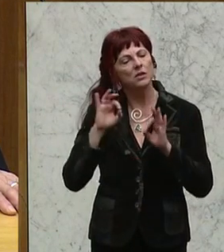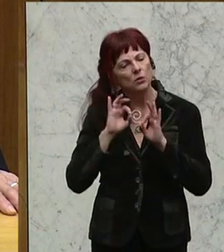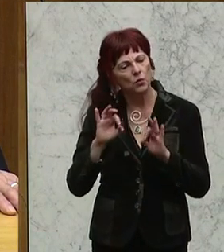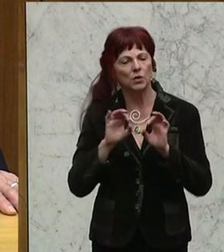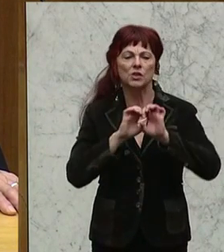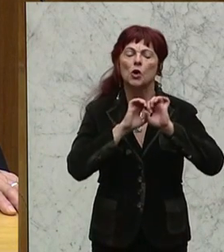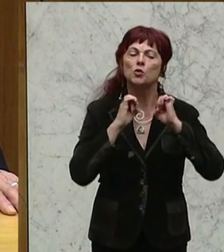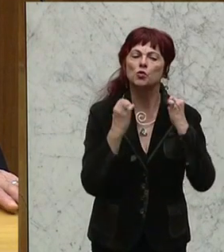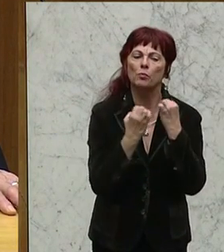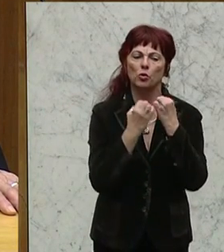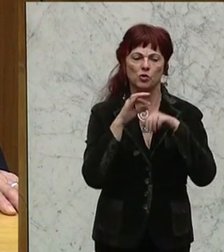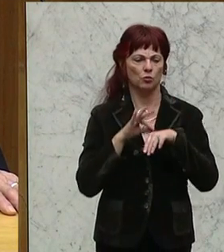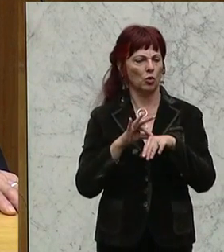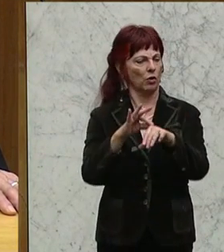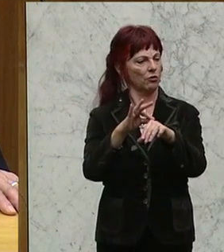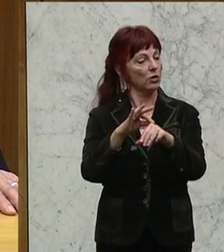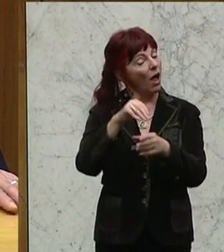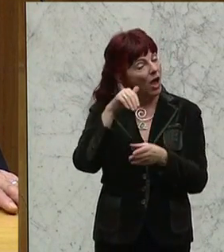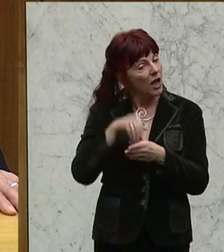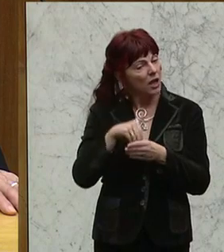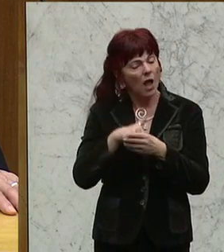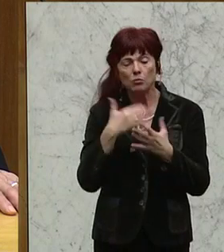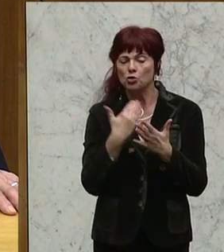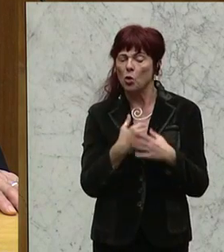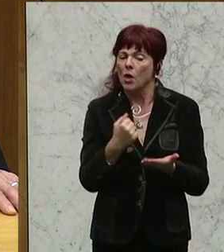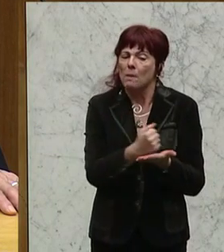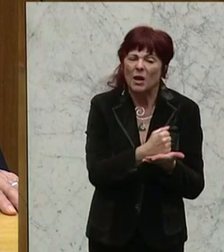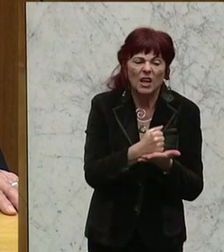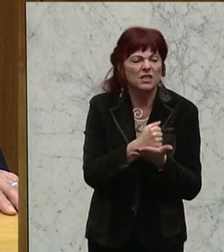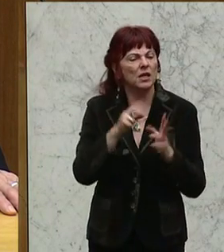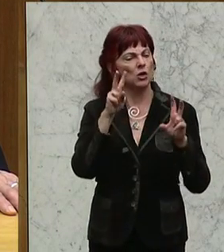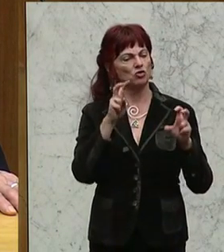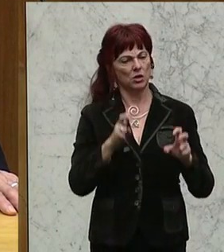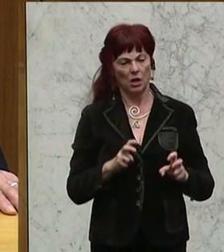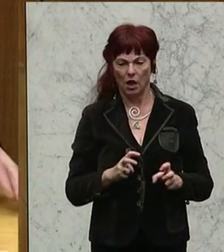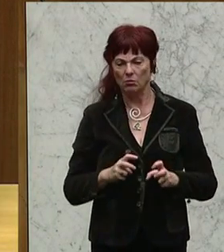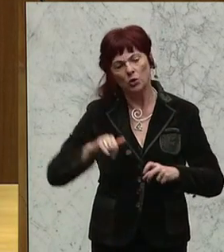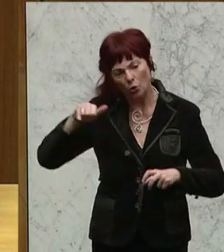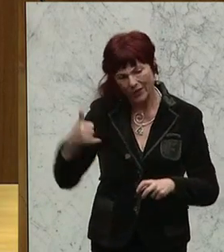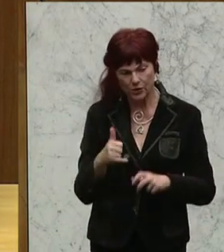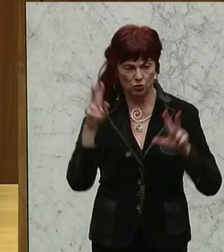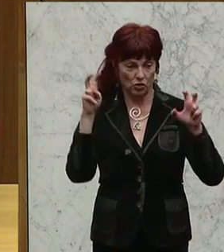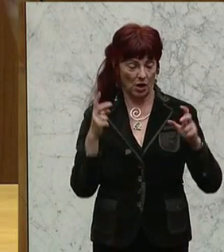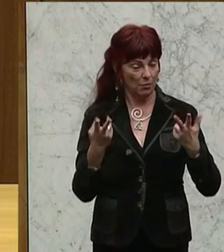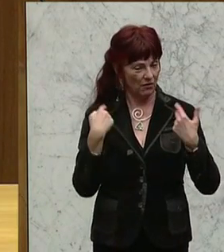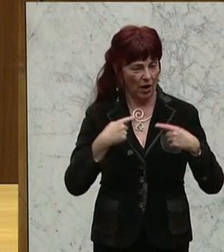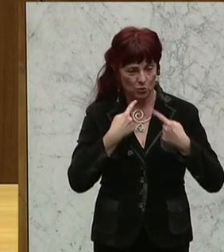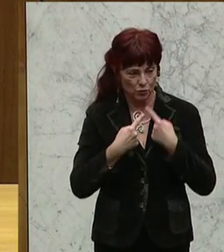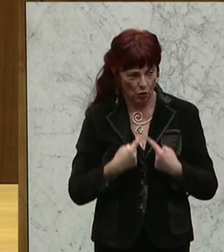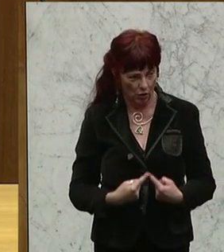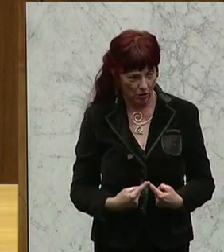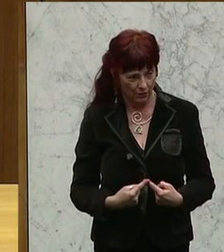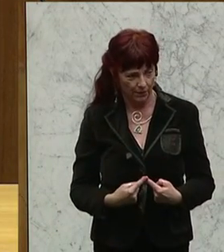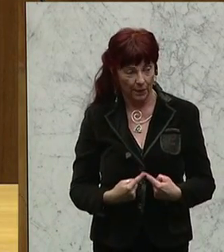in welchen die wesentlichen medizinischen und juristischen Belange analysiert worden sind es wurde